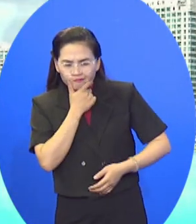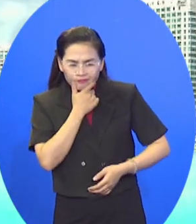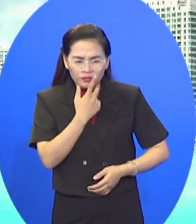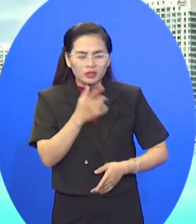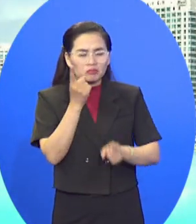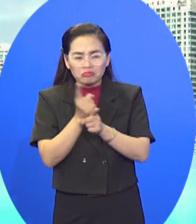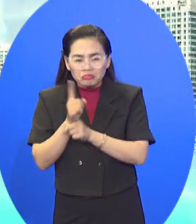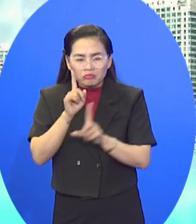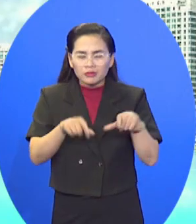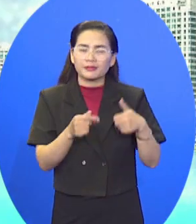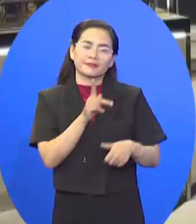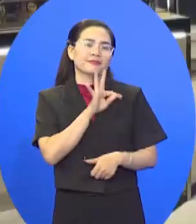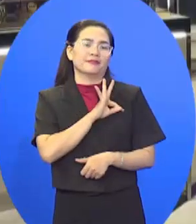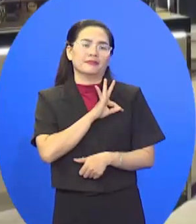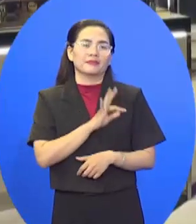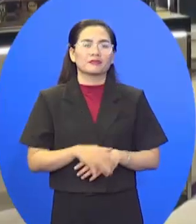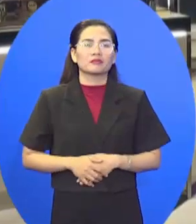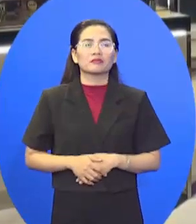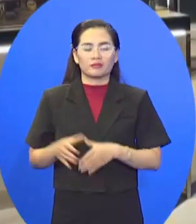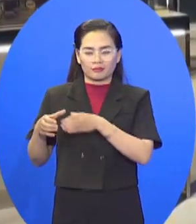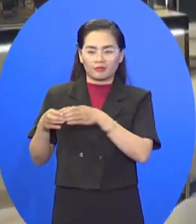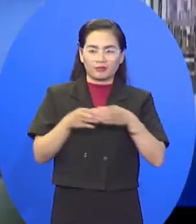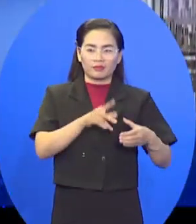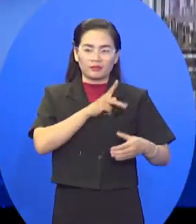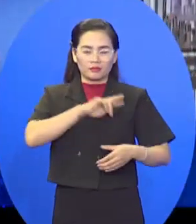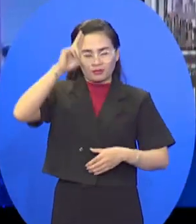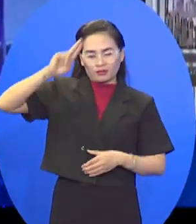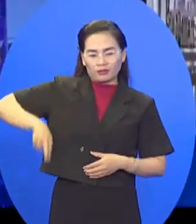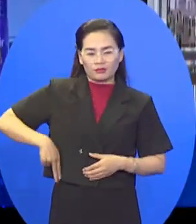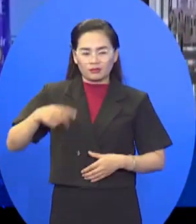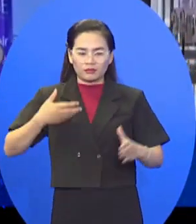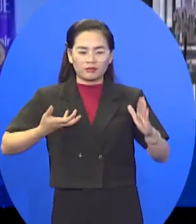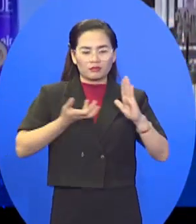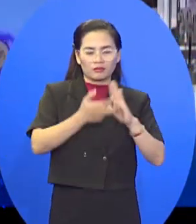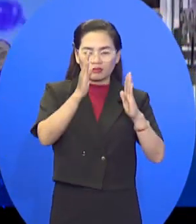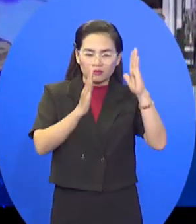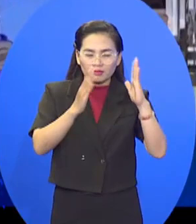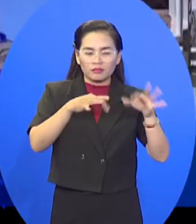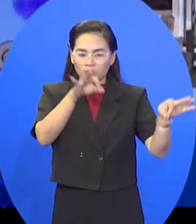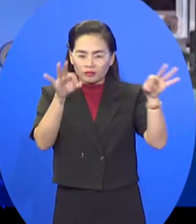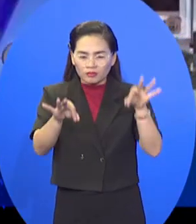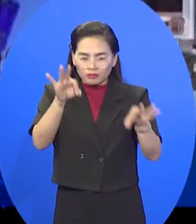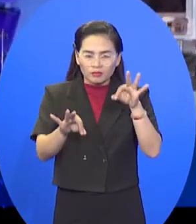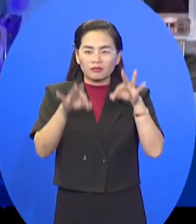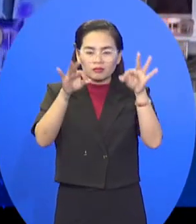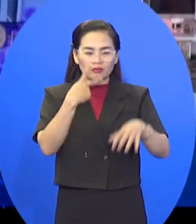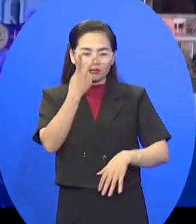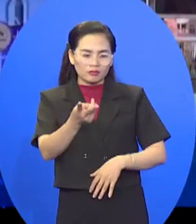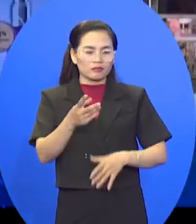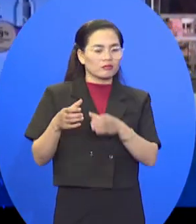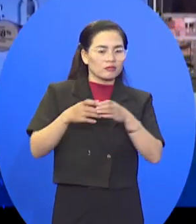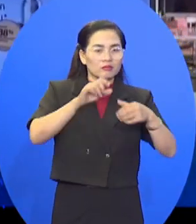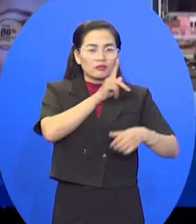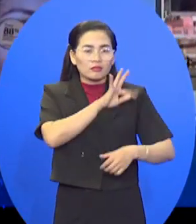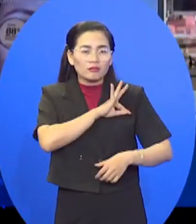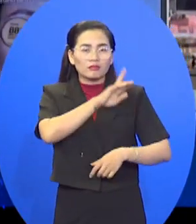tiêu chuẩn các đoàn thanh tra của cơ quan quản lý đô thị bang cốc ủy ban bảo vệ người tiêu dùng cục y tế bang cốc và